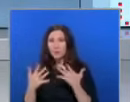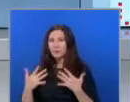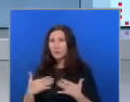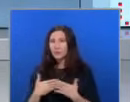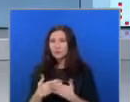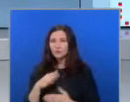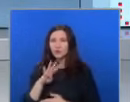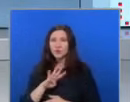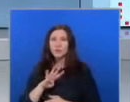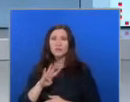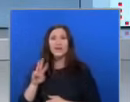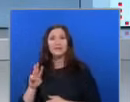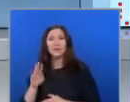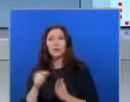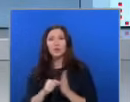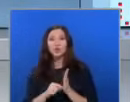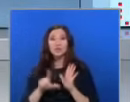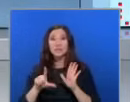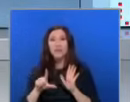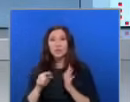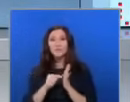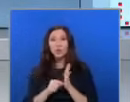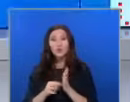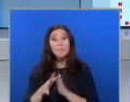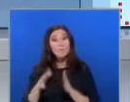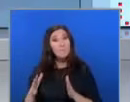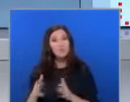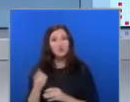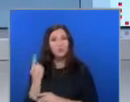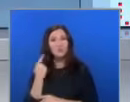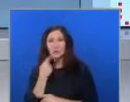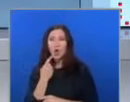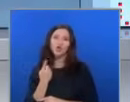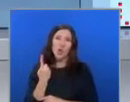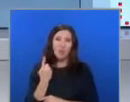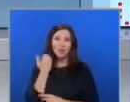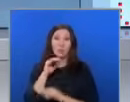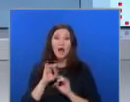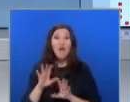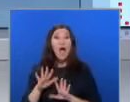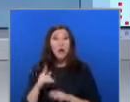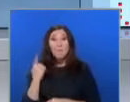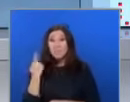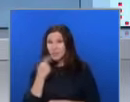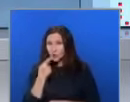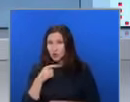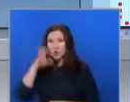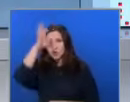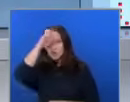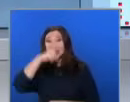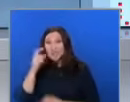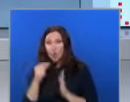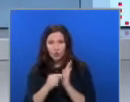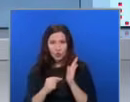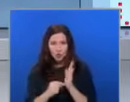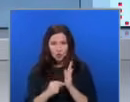математика близо 43 точки. С 7 точки повече от миналата година. И още една добра новина. Ако миналата година учениците с 100